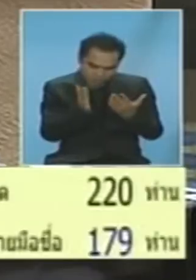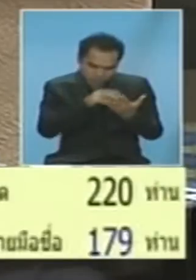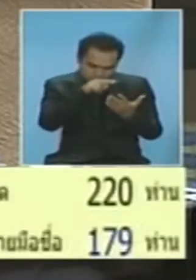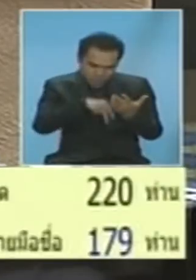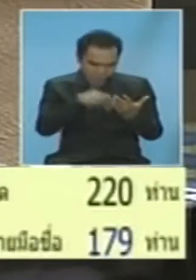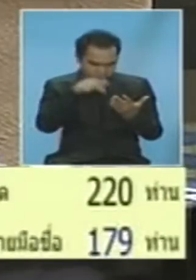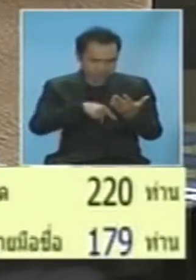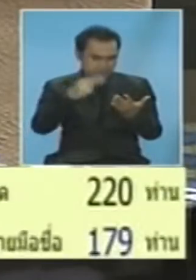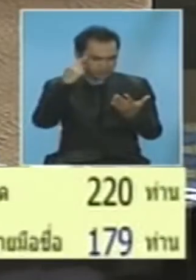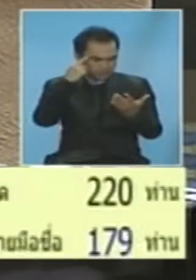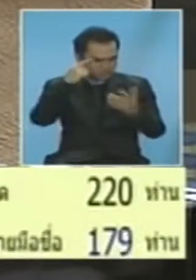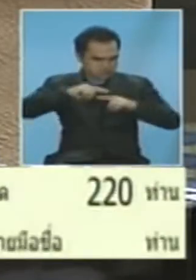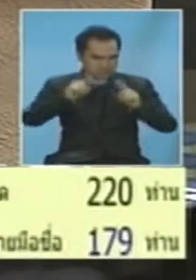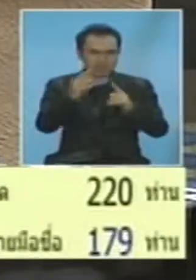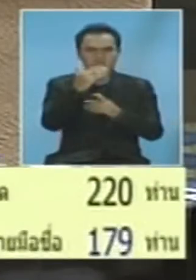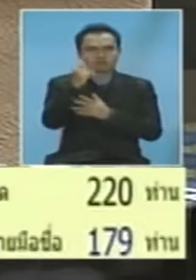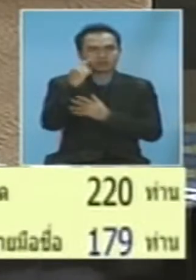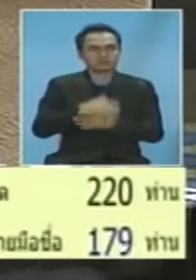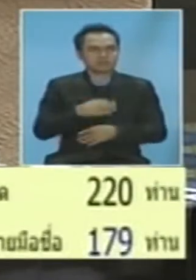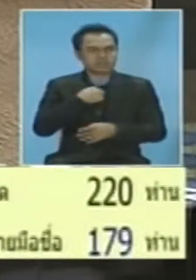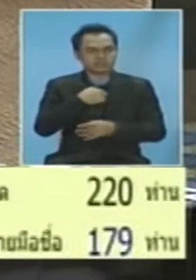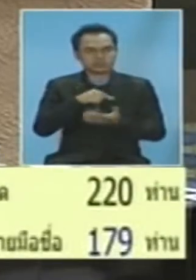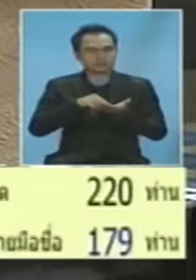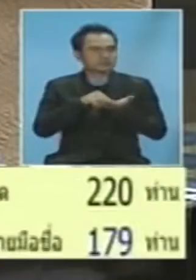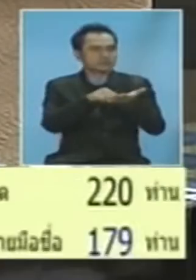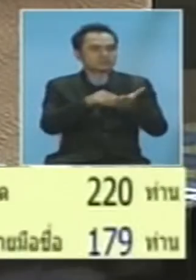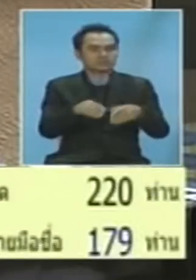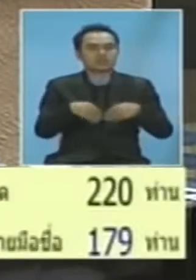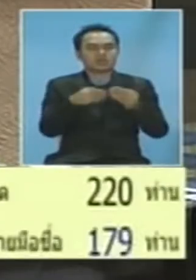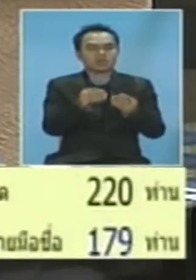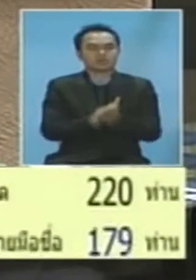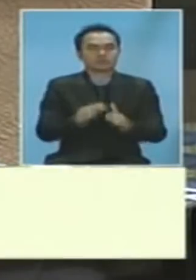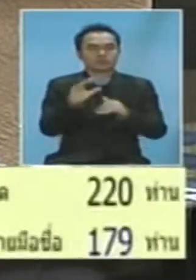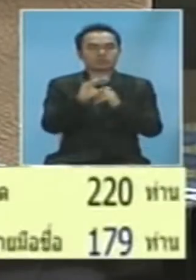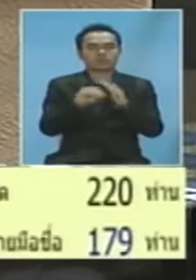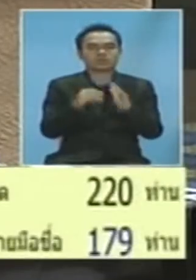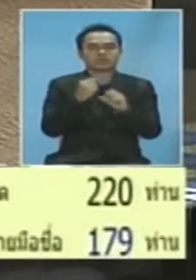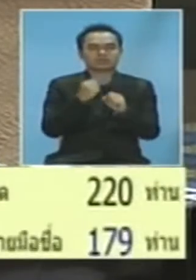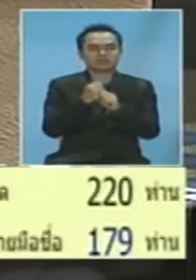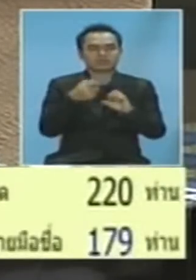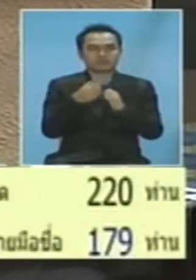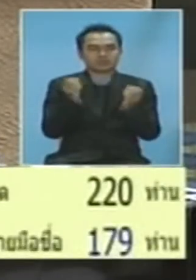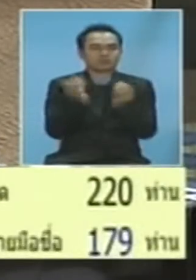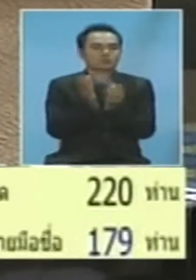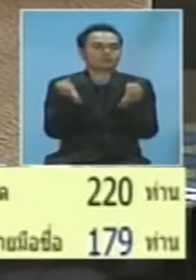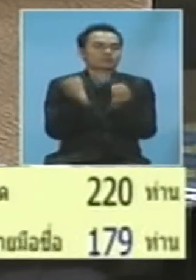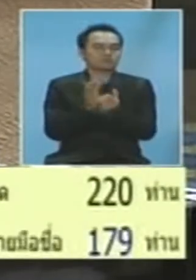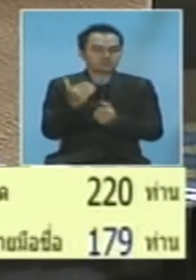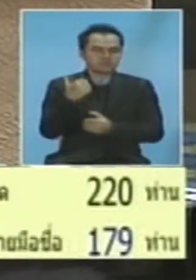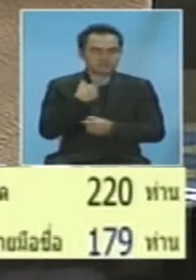การก็ได้มีข้อเสนอแนะว่าโครงการนี้มีความเสี่ยงอย่างมากม